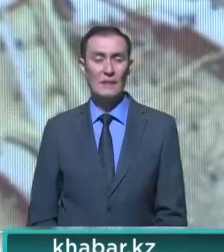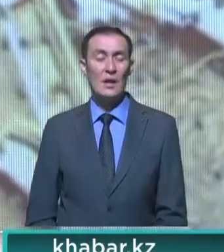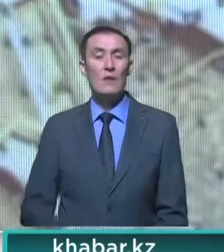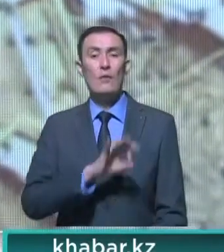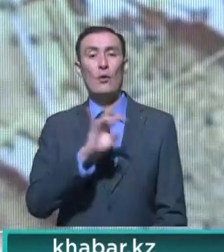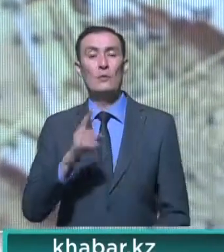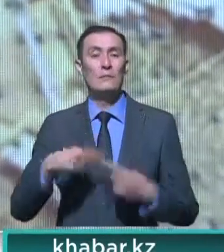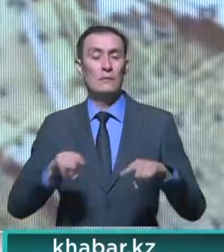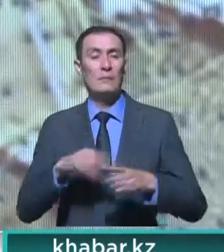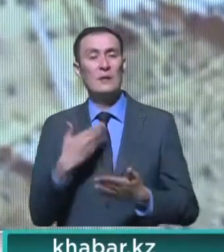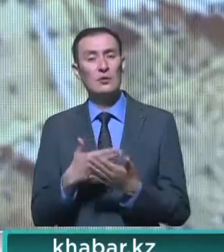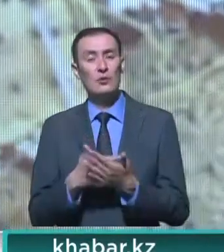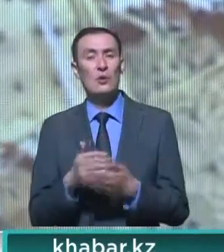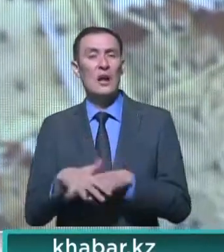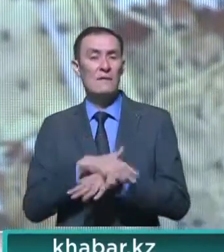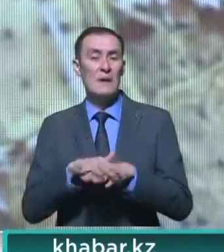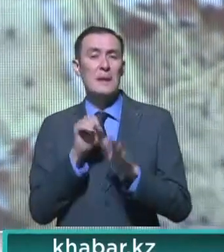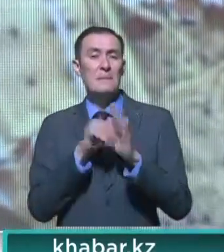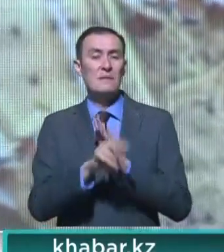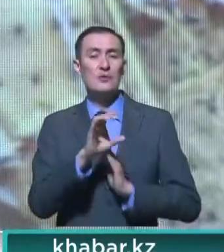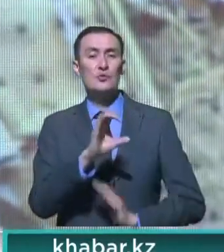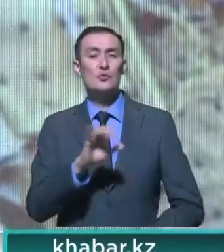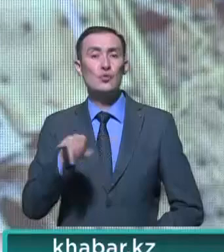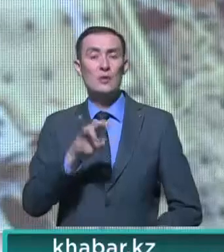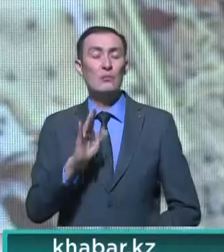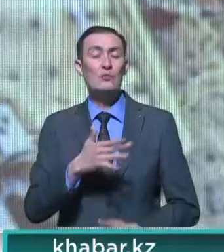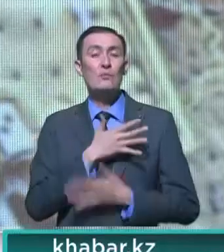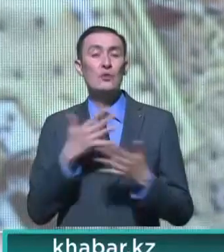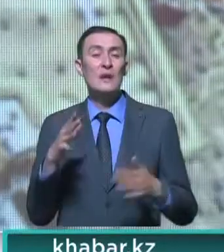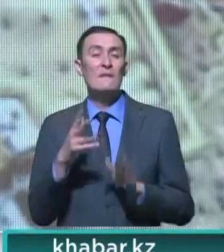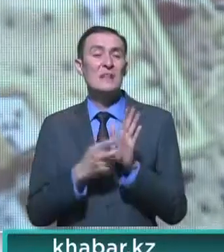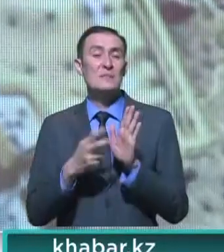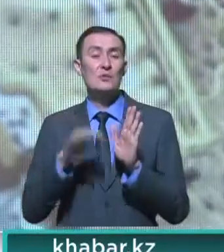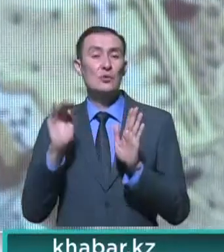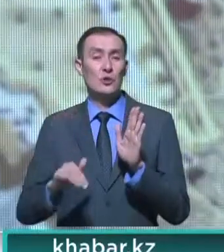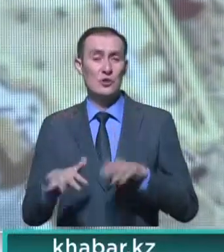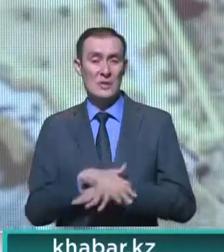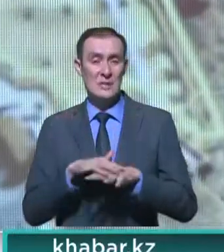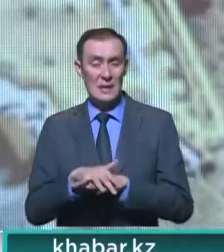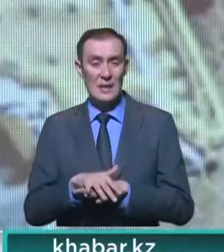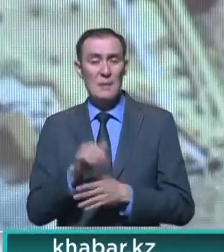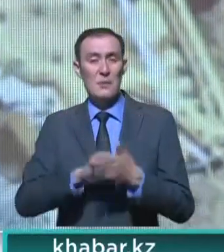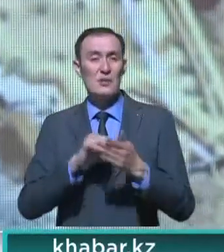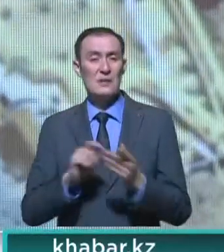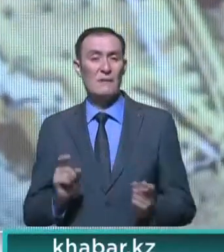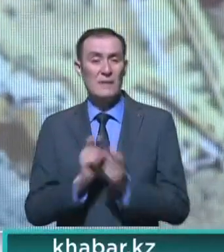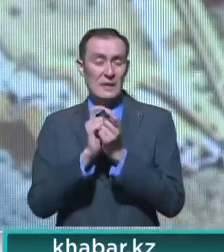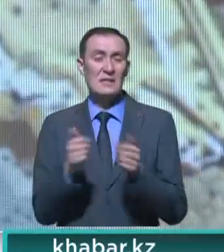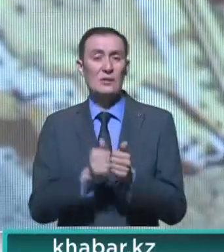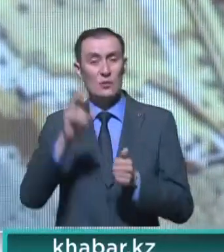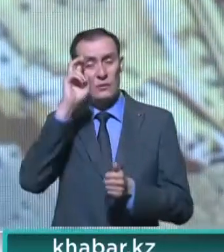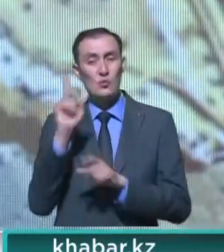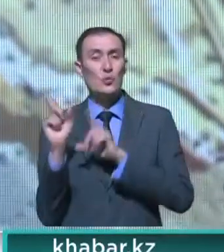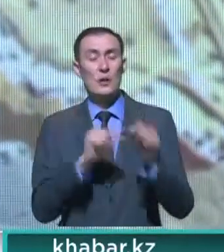Тем временем в ООН прогнозируют, что число беженцев из Судана может превысить 800 тысяч человек. Из-за конфликта в соседние страны